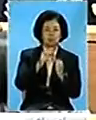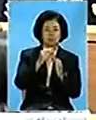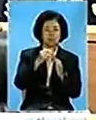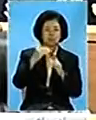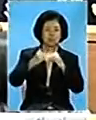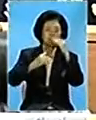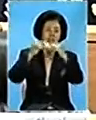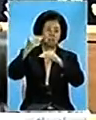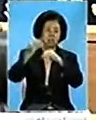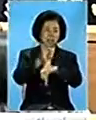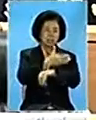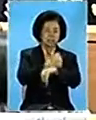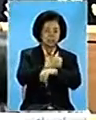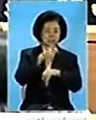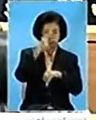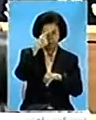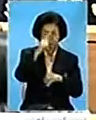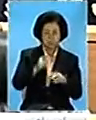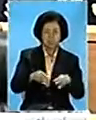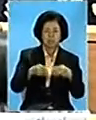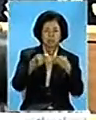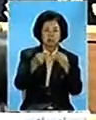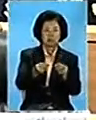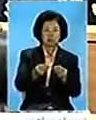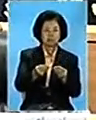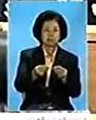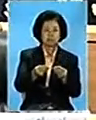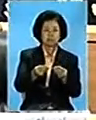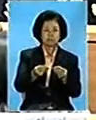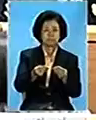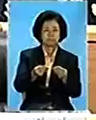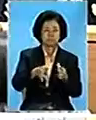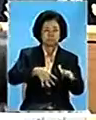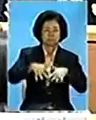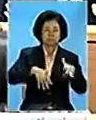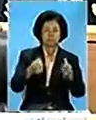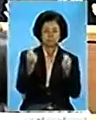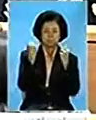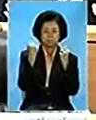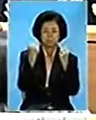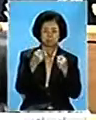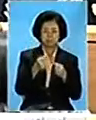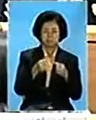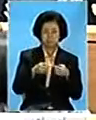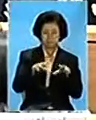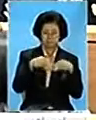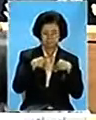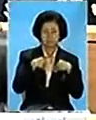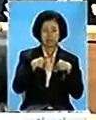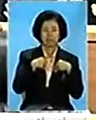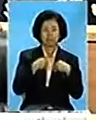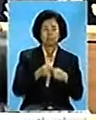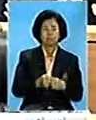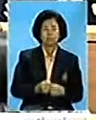องเพื่อให้ภาคพลเมืองที่เข้มแข็งอันนี้ผมเห็นด้วยนะครับอย่างยิ่